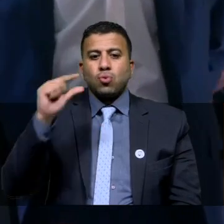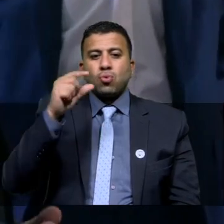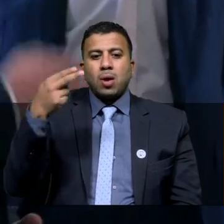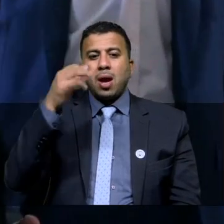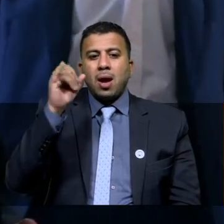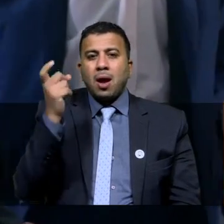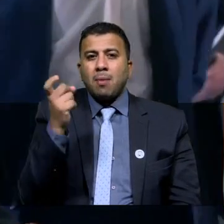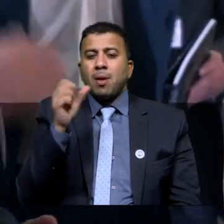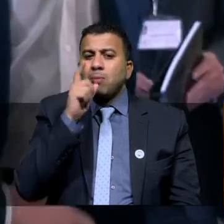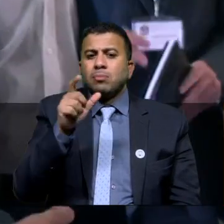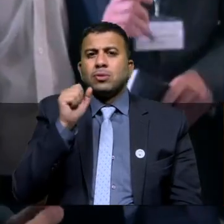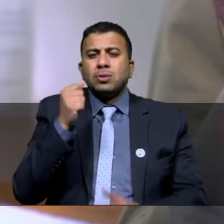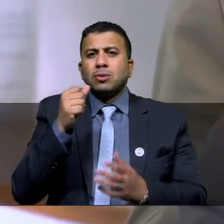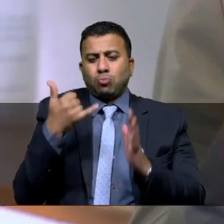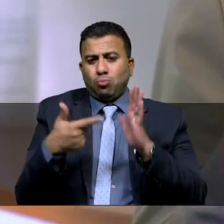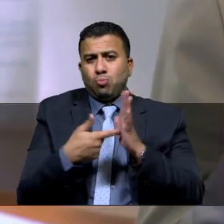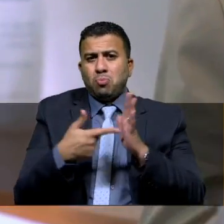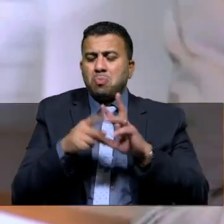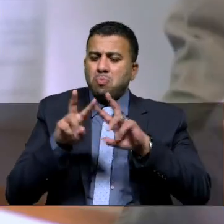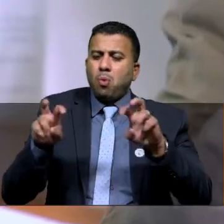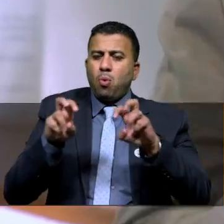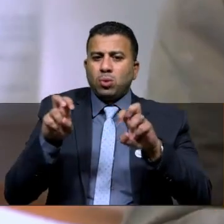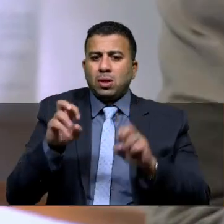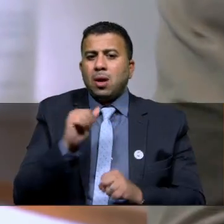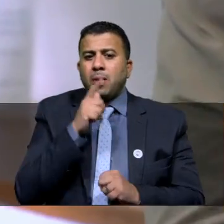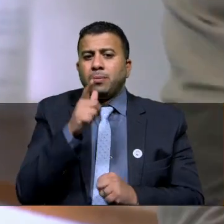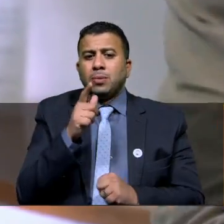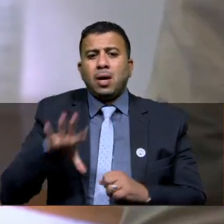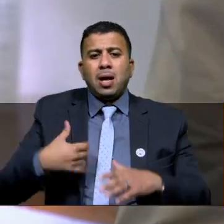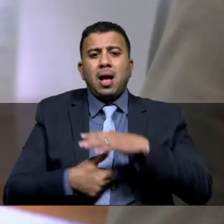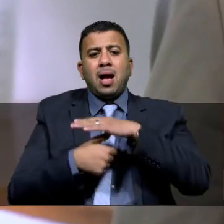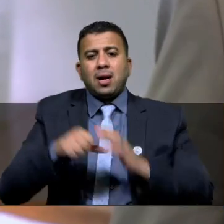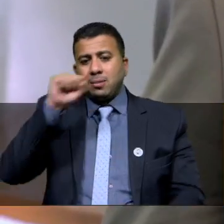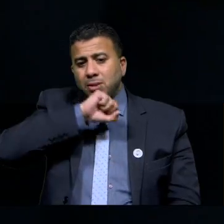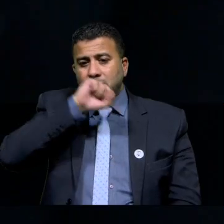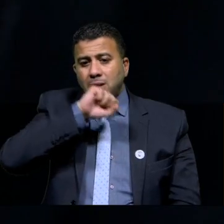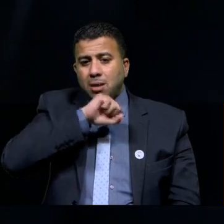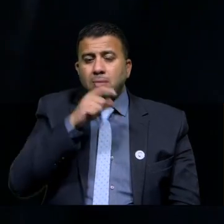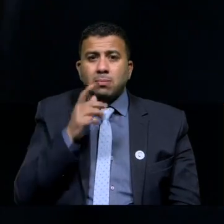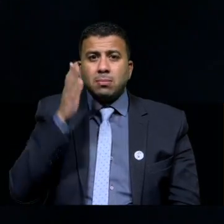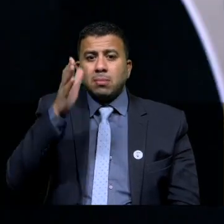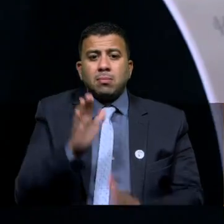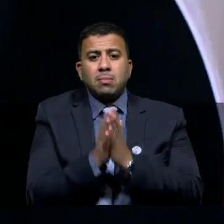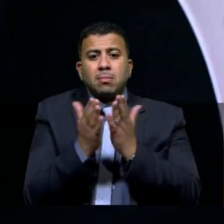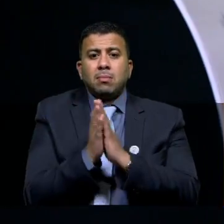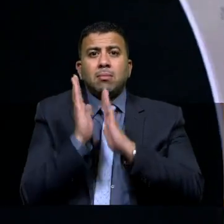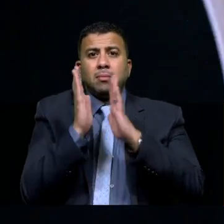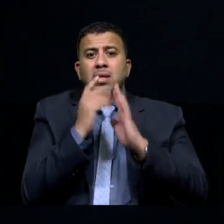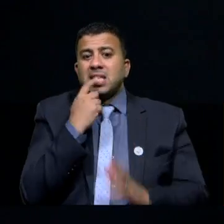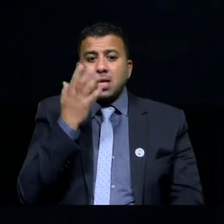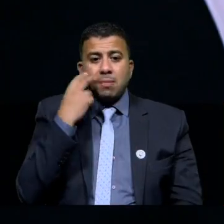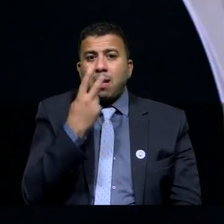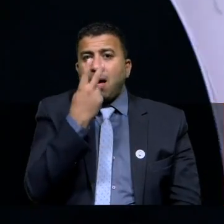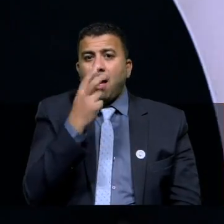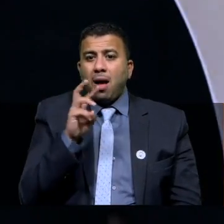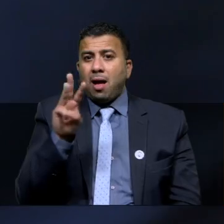الحميد مدير أكاديمية الشارقة للبحوث. وكان صاحب السمو حاكم الشارقة قد زار المكتبة في العام 2000